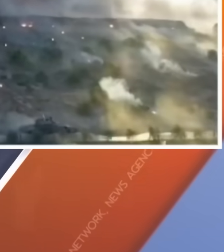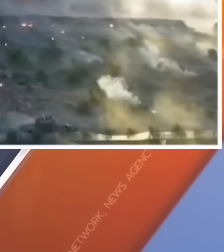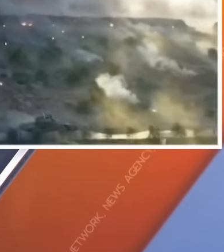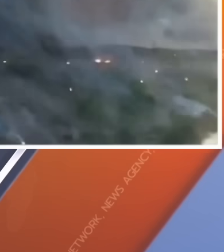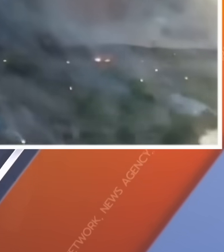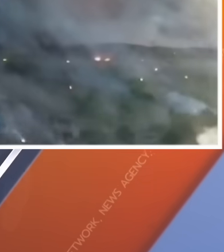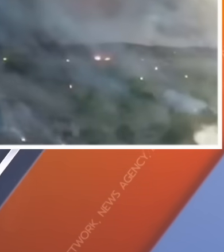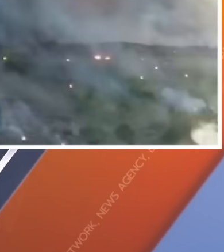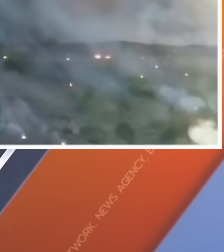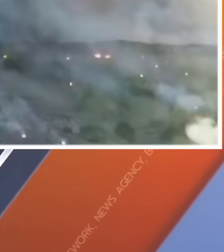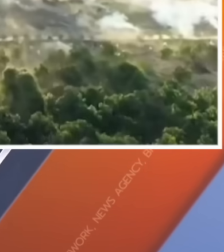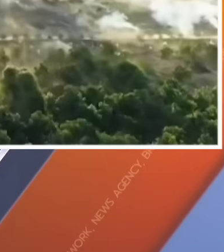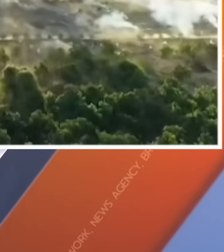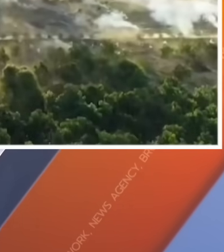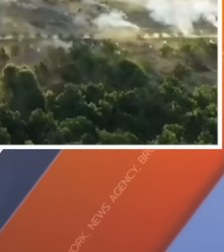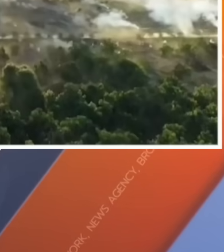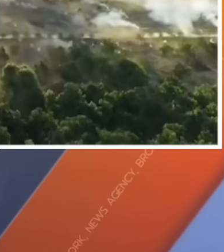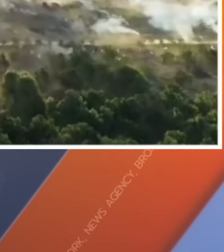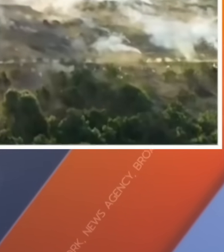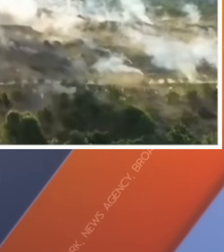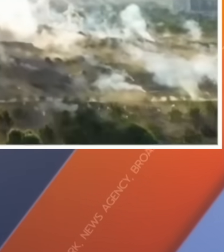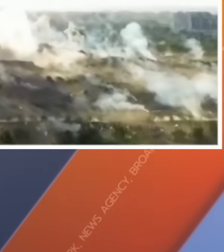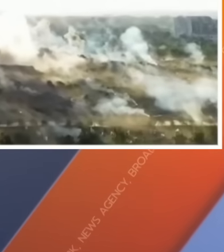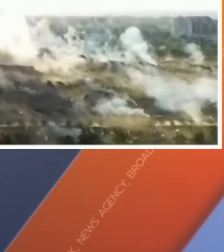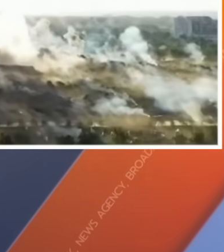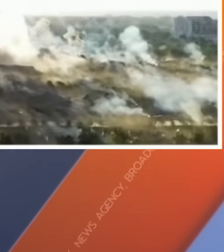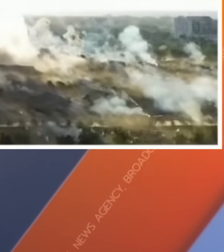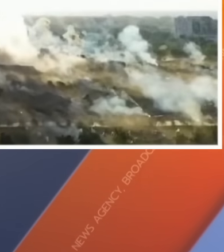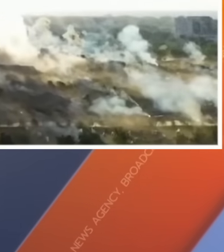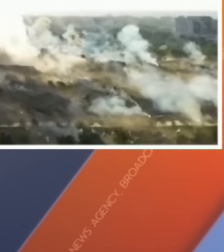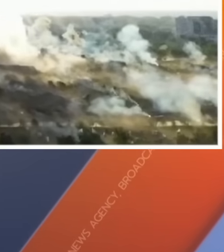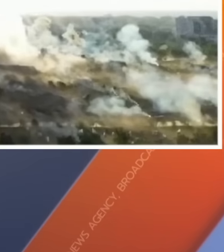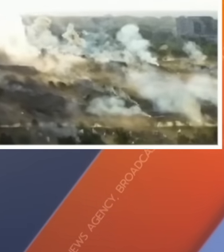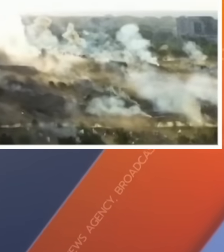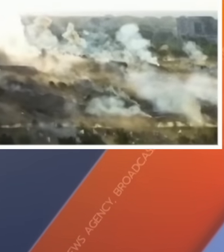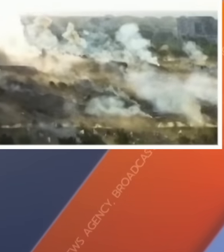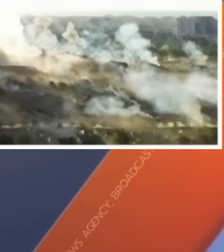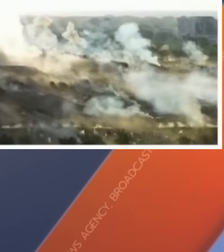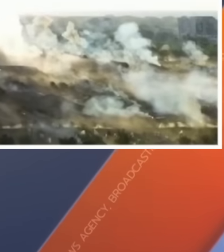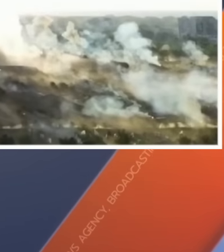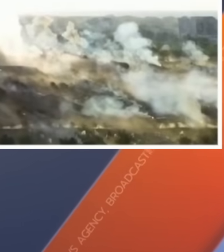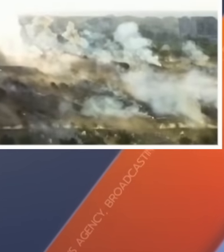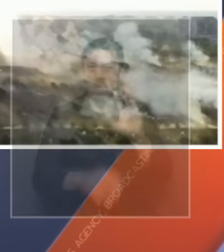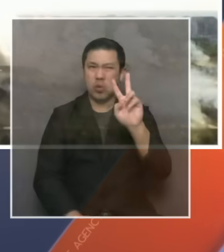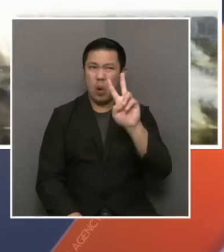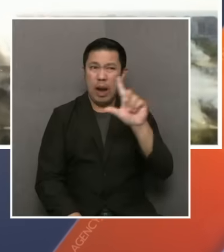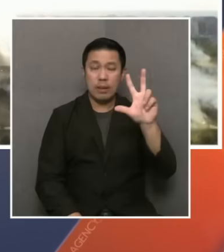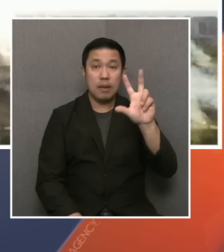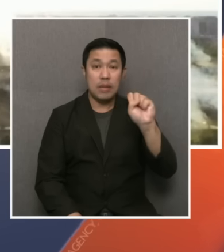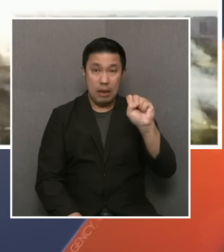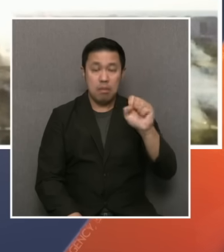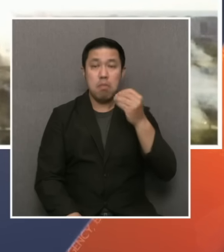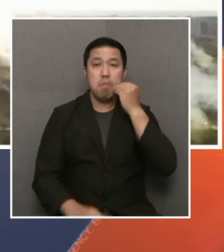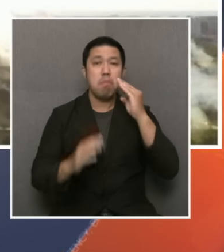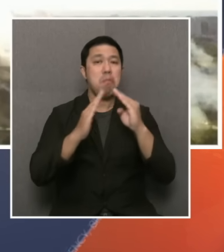ากเหนือลงใต้ค่ะทำให้ตอนนี้ชาวปาเลสไตน์มากกว่า2ใน3ของจำนวนกว่า2ล้าน3แสนคนไร้ที่อยู่อาศัยนะคะข